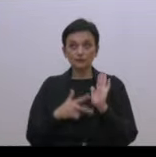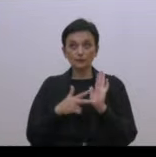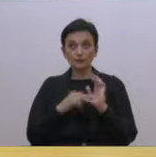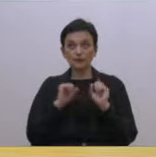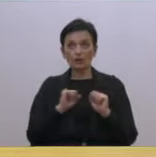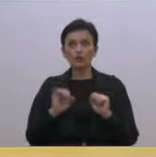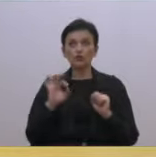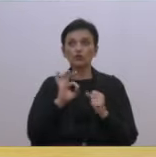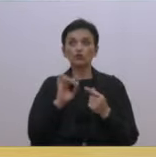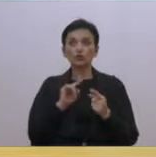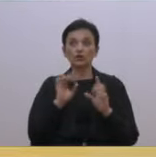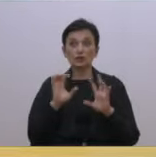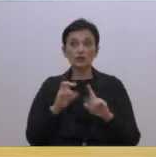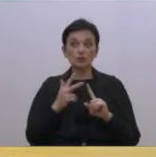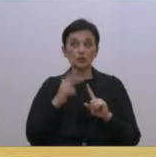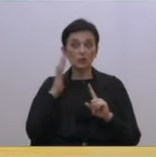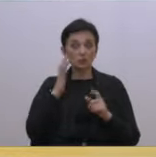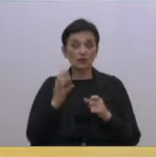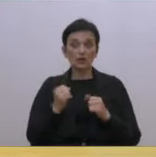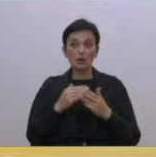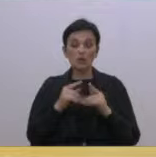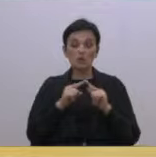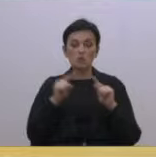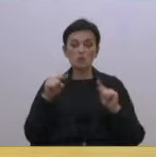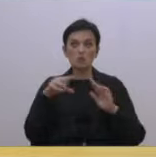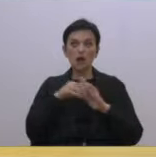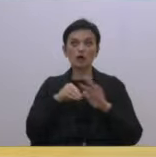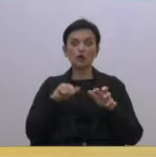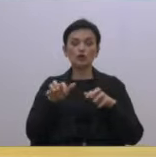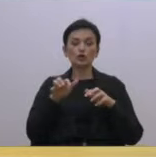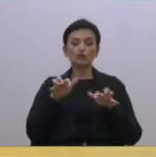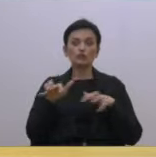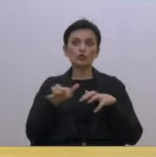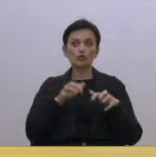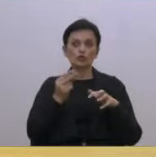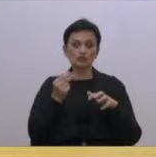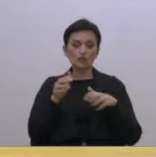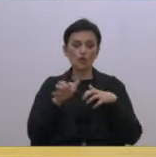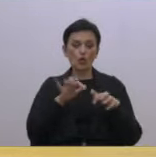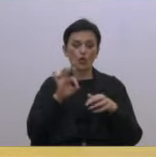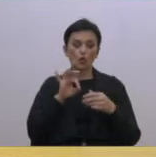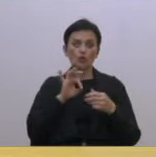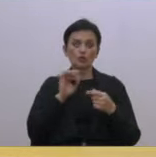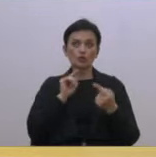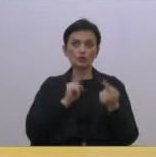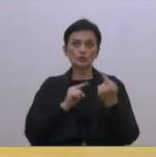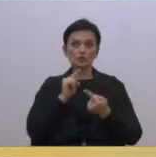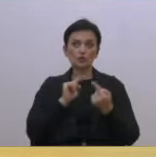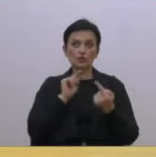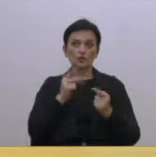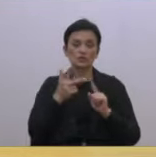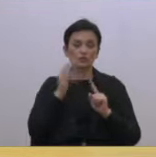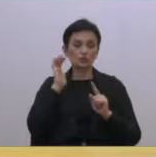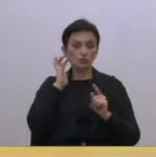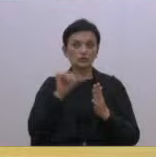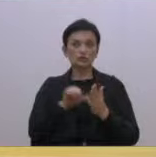სამოცდათვრამეტი მომხრე ნული წინააღმდეგი კანონის მესამე მოსმენით მიღებულია. ამავე პაკეტში კორუფციის წინააღმდეგ ბრძოლის შესახებ კანონის ცვლილება მესამე მოსმენით, ხო, ჩართოთ კენჭისყრის რეჟიმი.